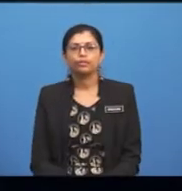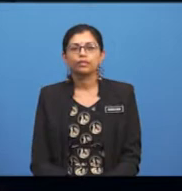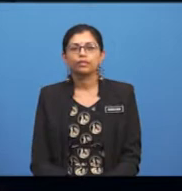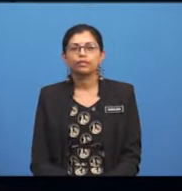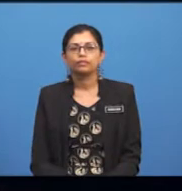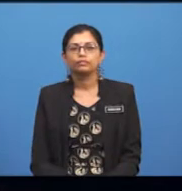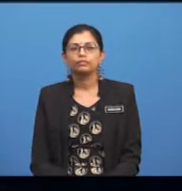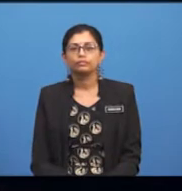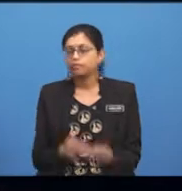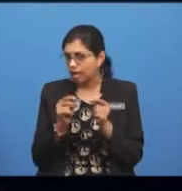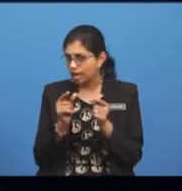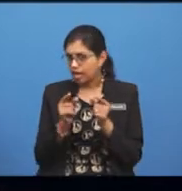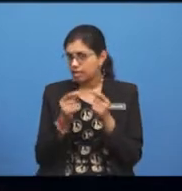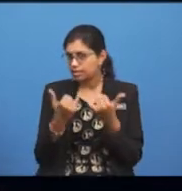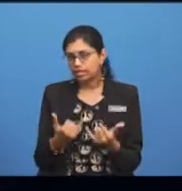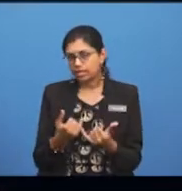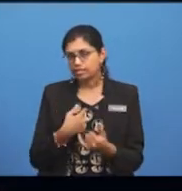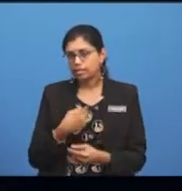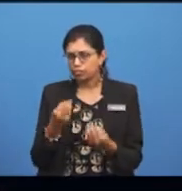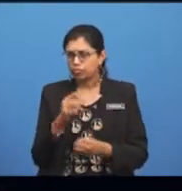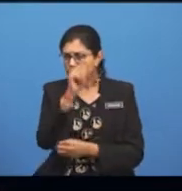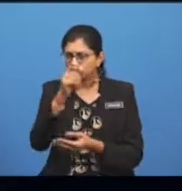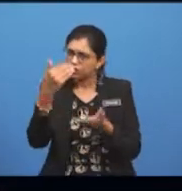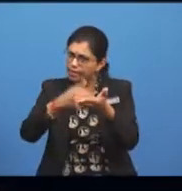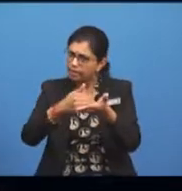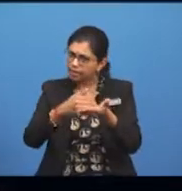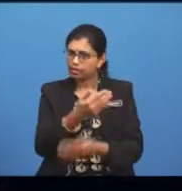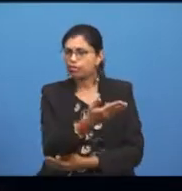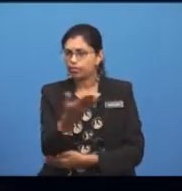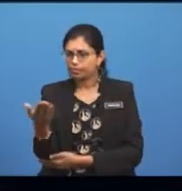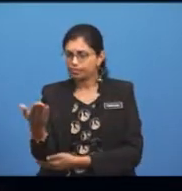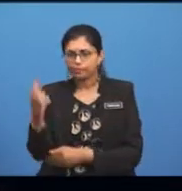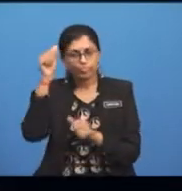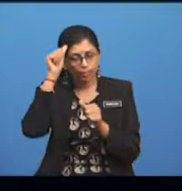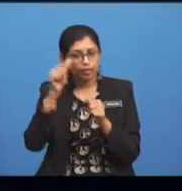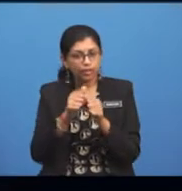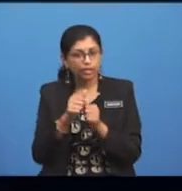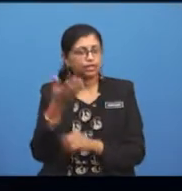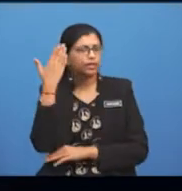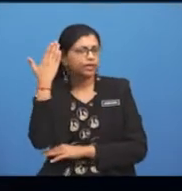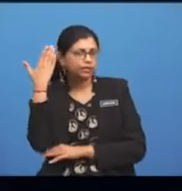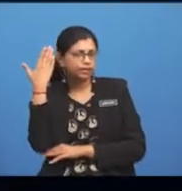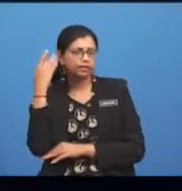Sekarang cikgu ingin bertanya lagi sekali kepada murid-murid. Ingat tak pada awal pembelajaran tadi,